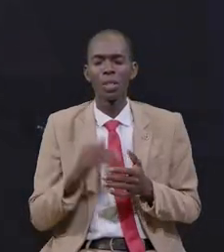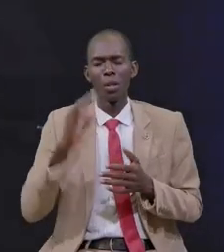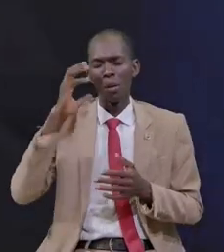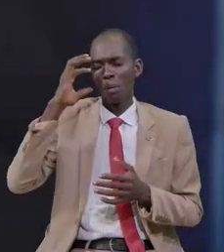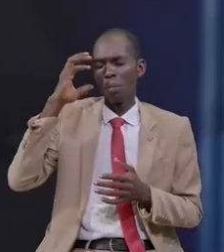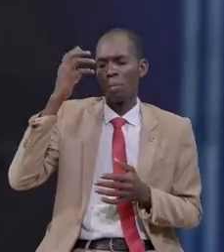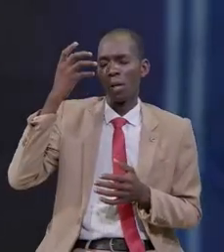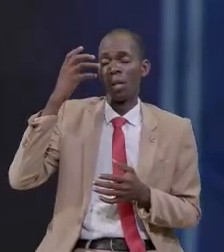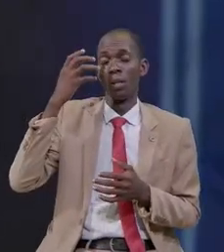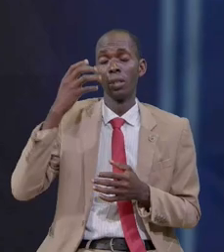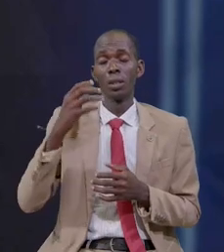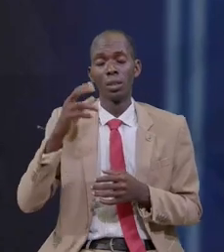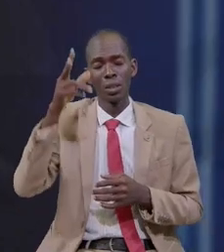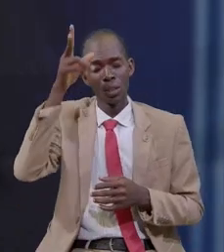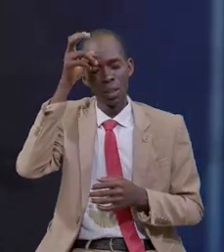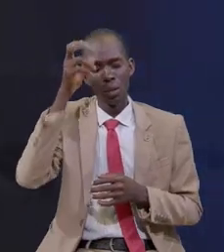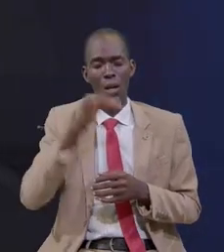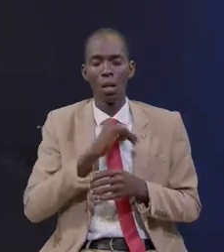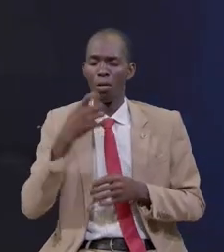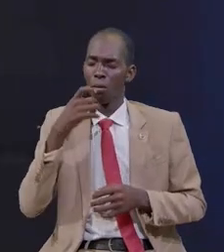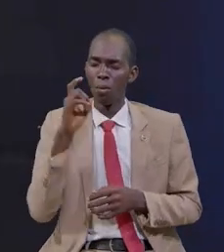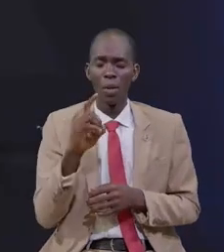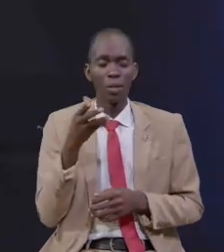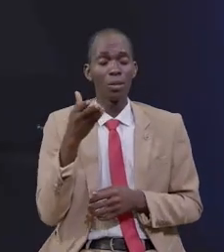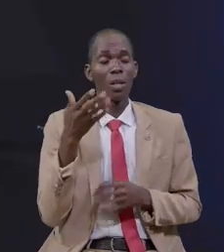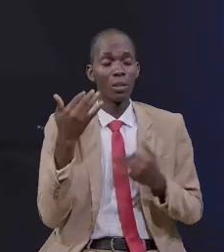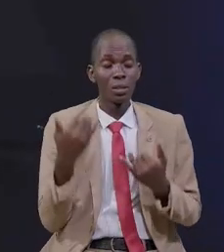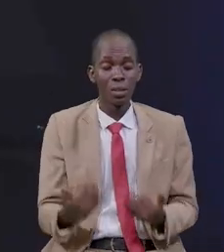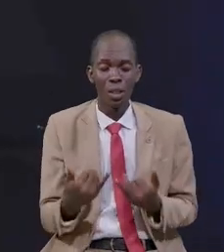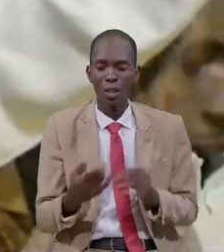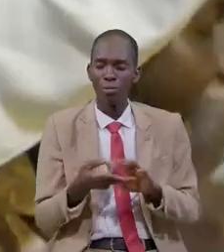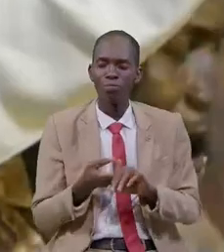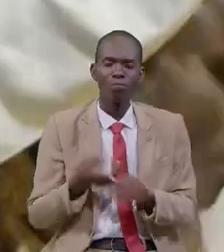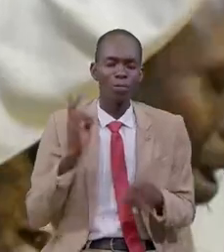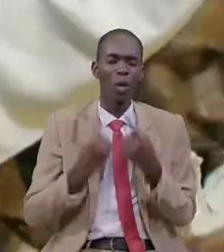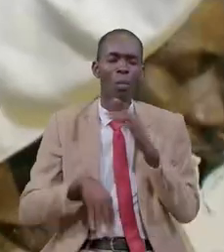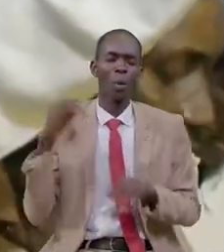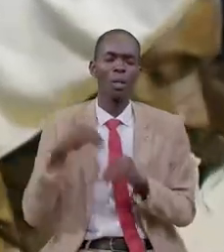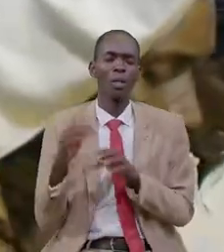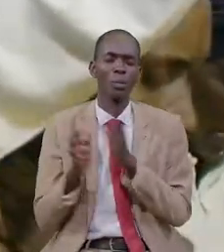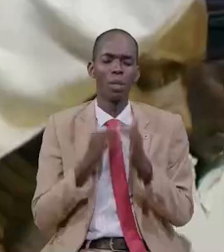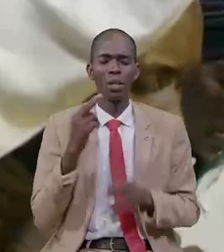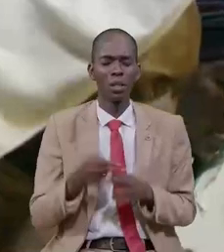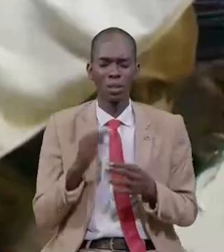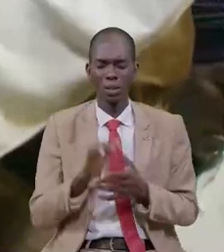Folie, insanité, démons derrière, je vous commande là-bas. Sortez au nom de Jésus.